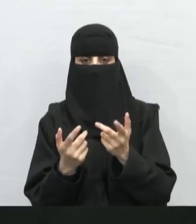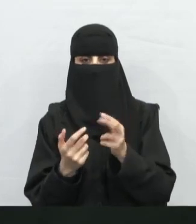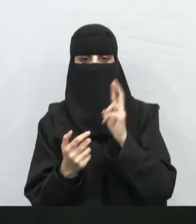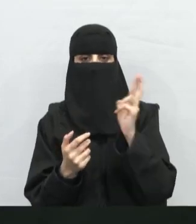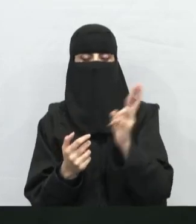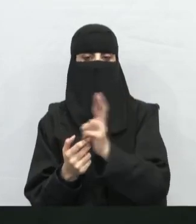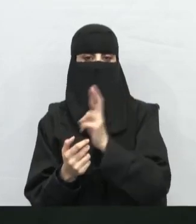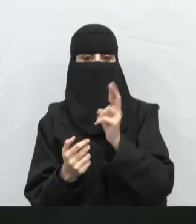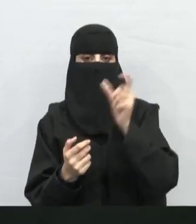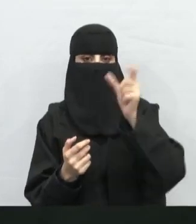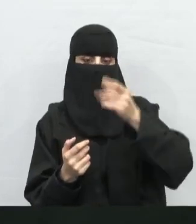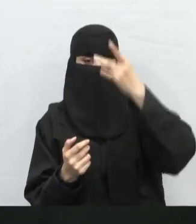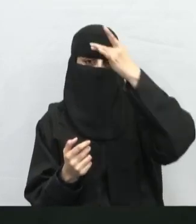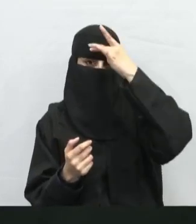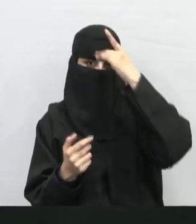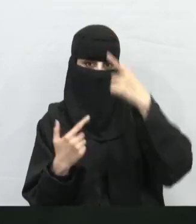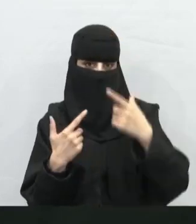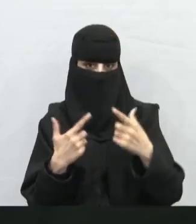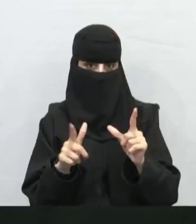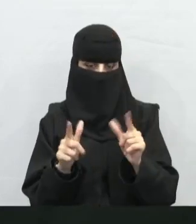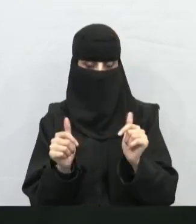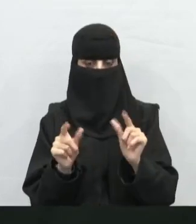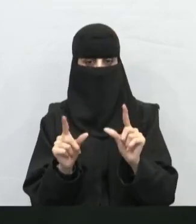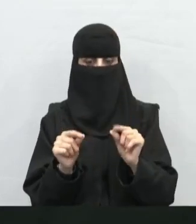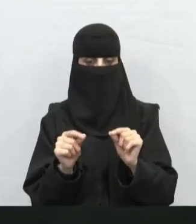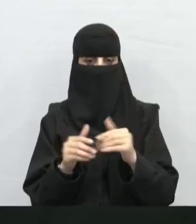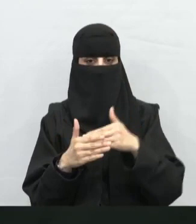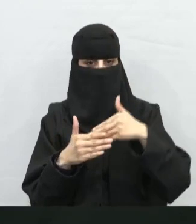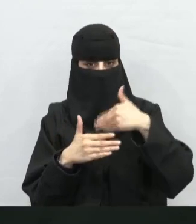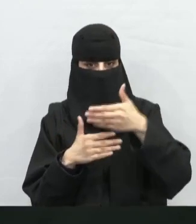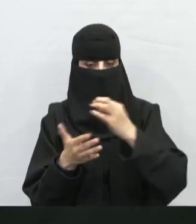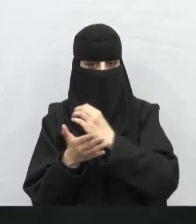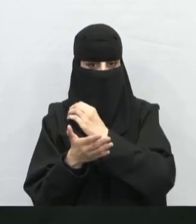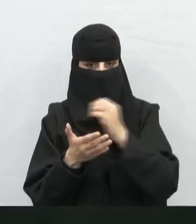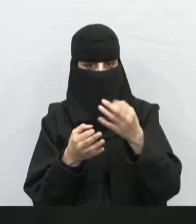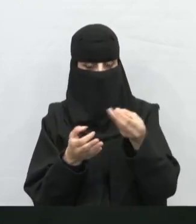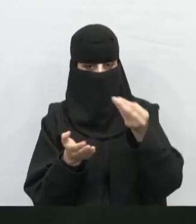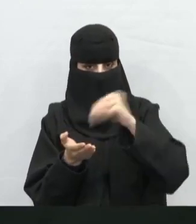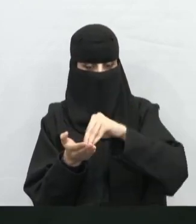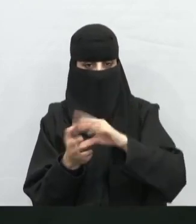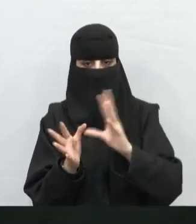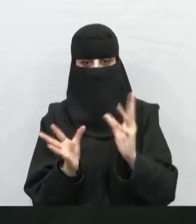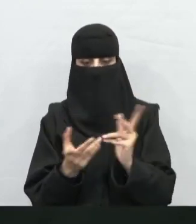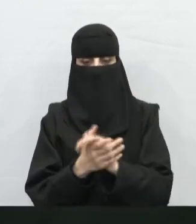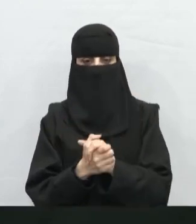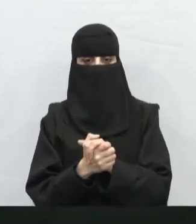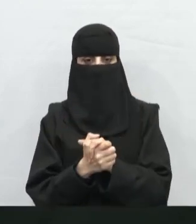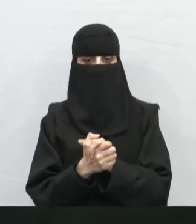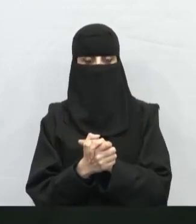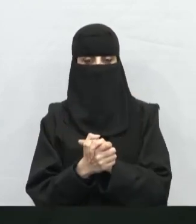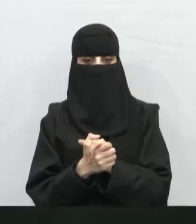اي عندما اكملوا اكملوا هذه الكلمه استبدلوا هذه الكلمه بكلمه بكلمه اخرى